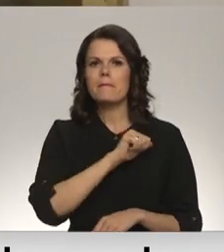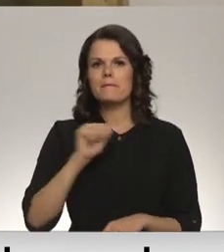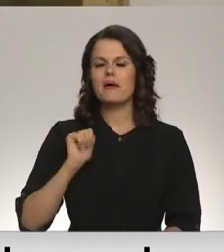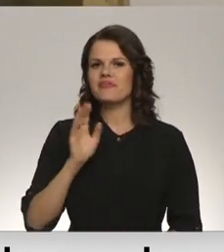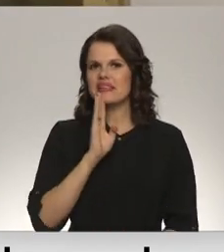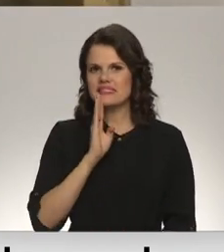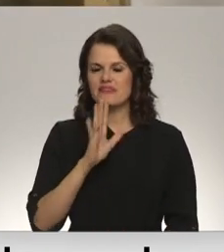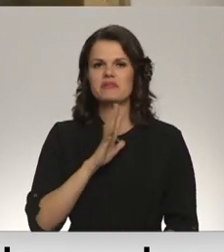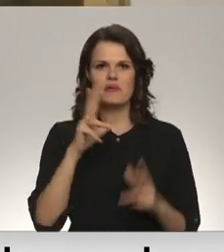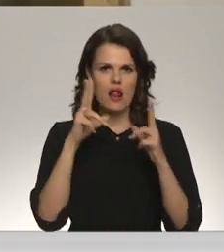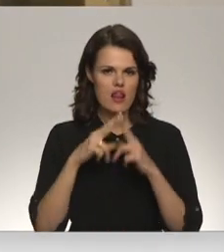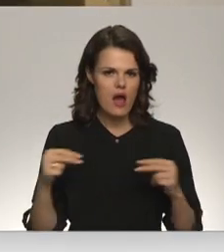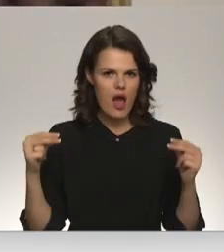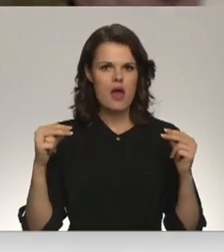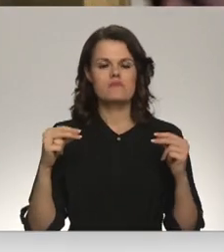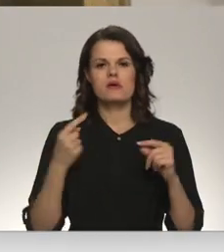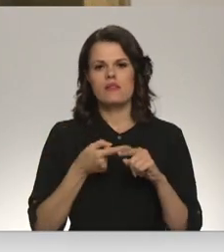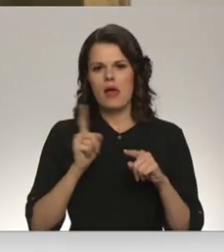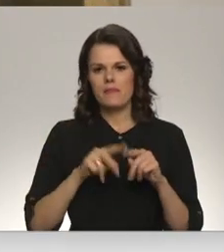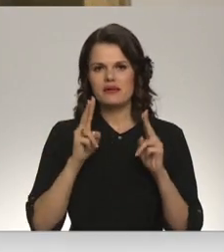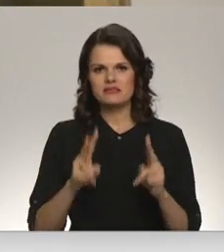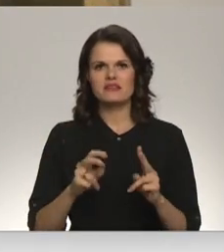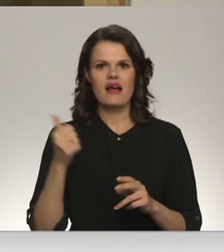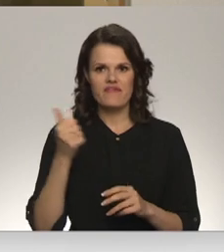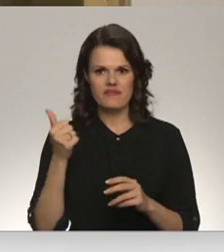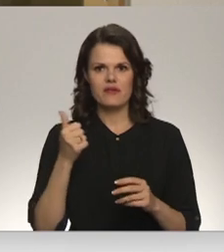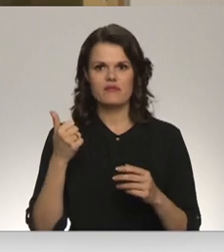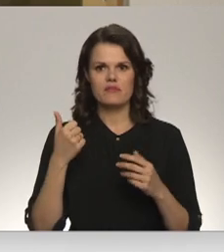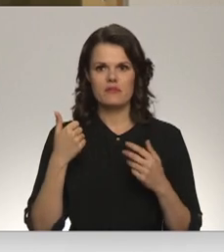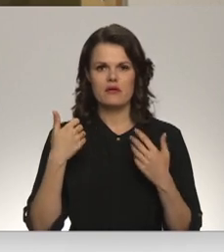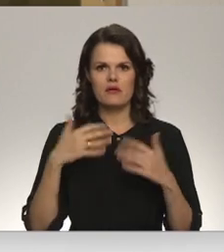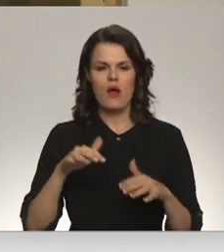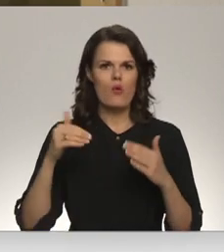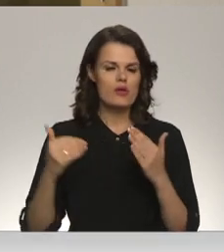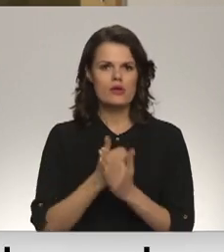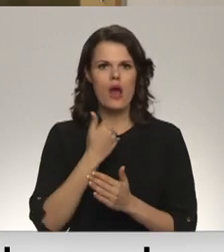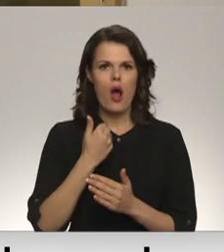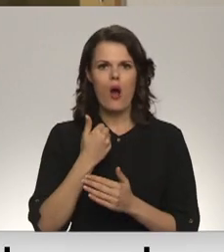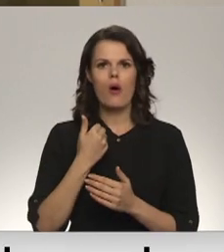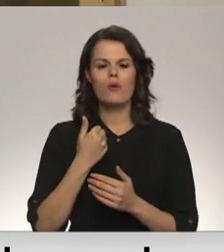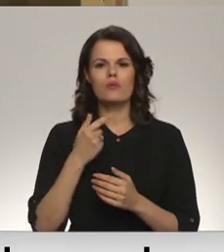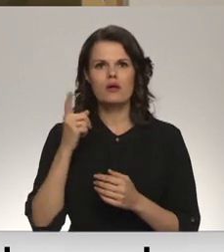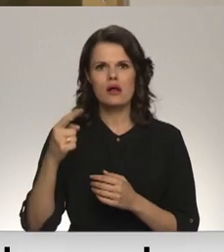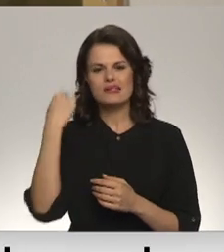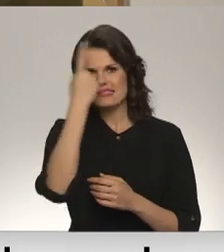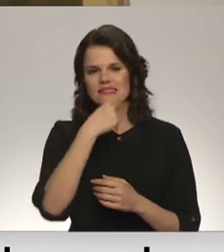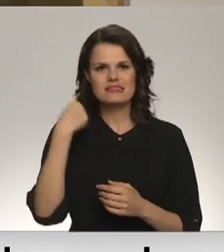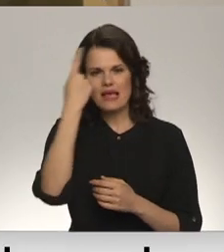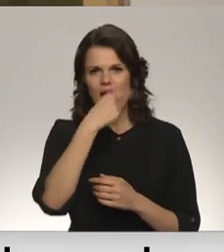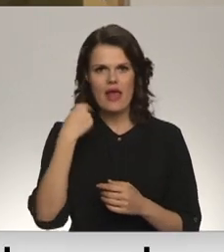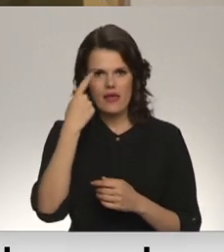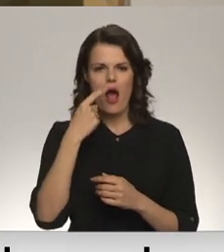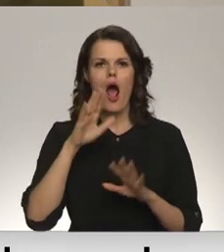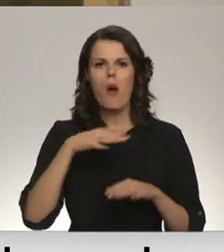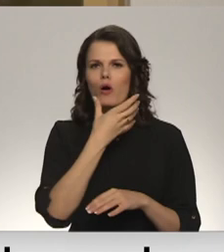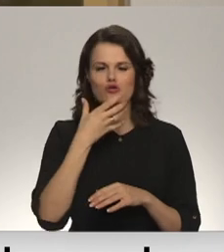paciente bija diezgan laimīgā, tāpēc, ka viņa rūpja sākot jau ir jauna apakšžokļos un kakla rajona. Puse seja viņa ir jauna, un